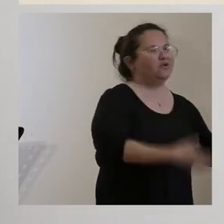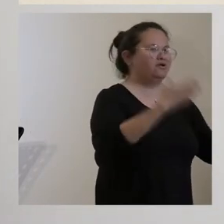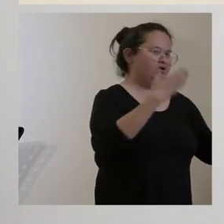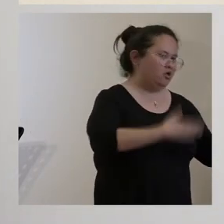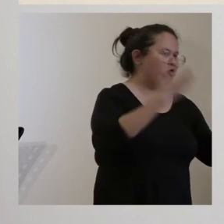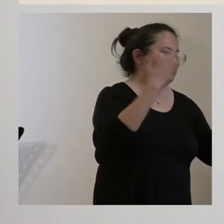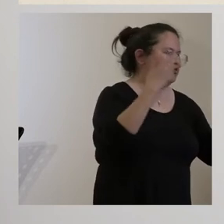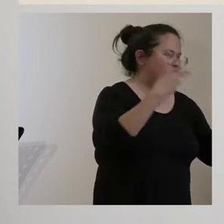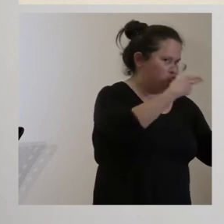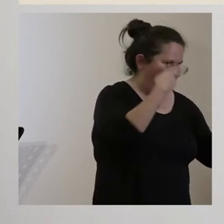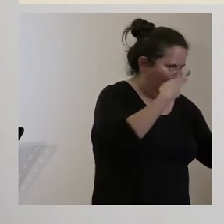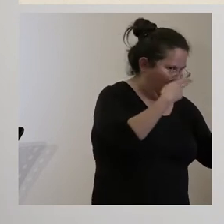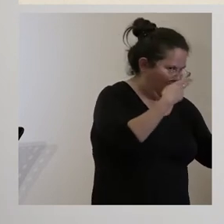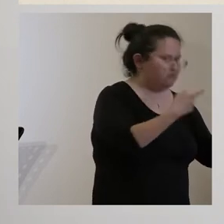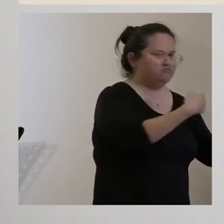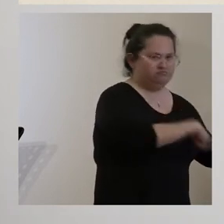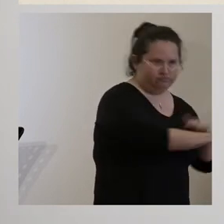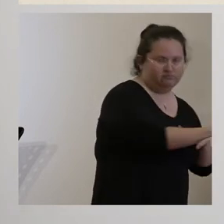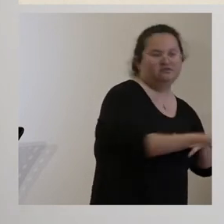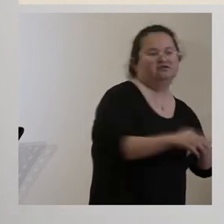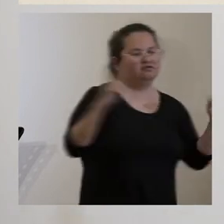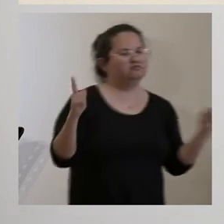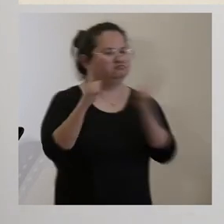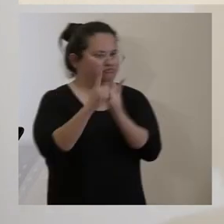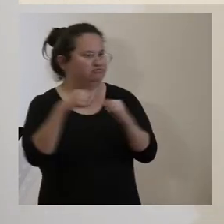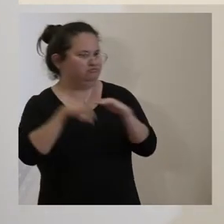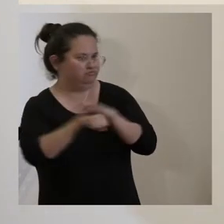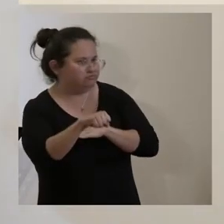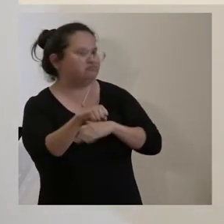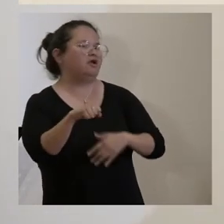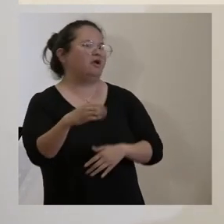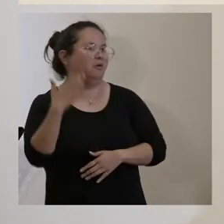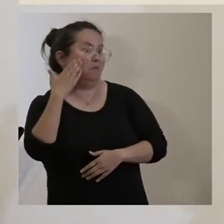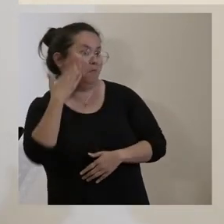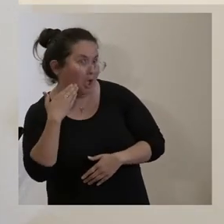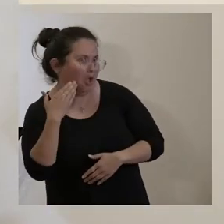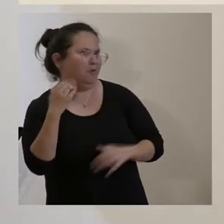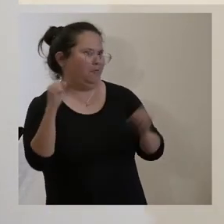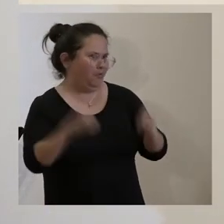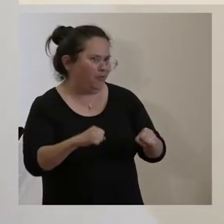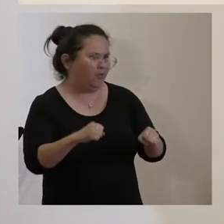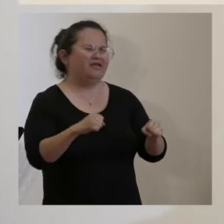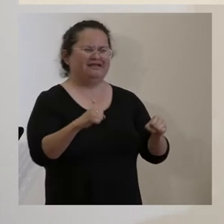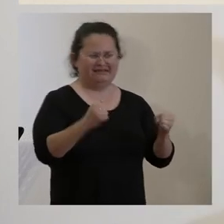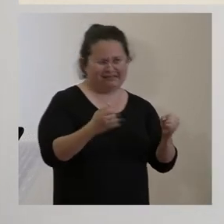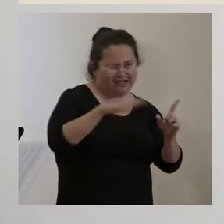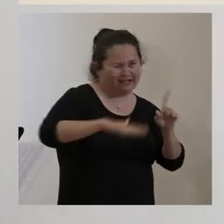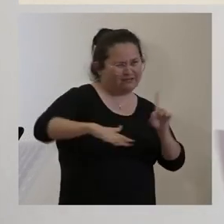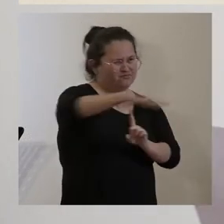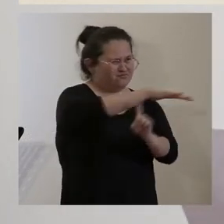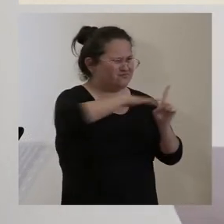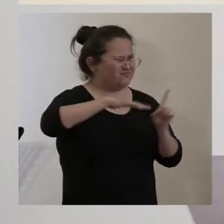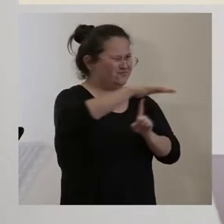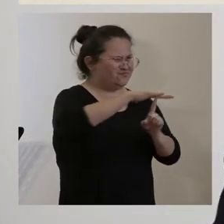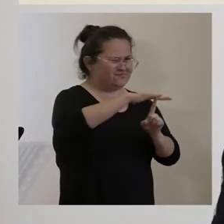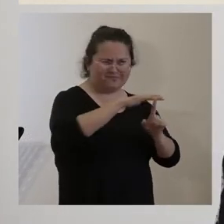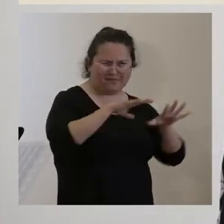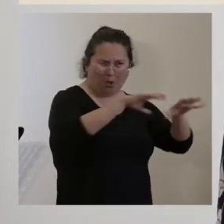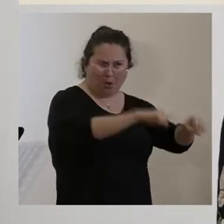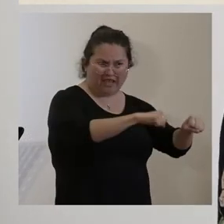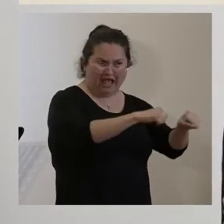au mamelouk en passant par les métisses et les carterons, la société coloniale avait produit ces ensembles de catégories